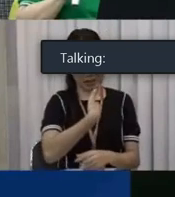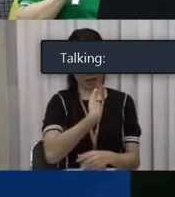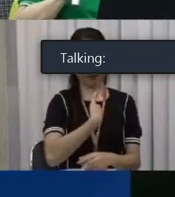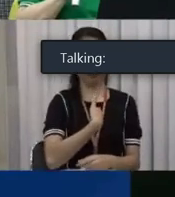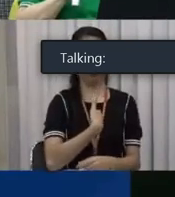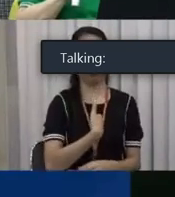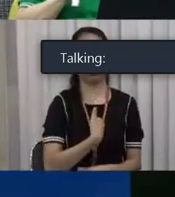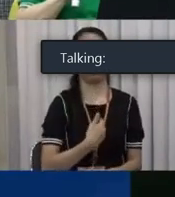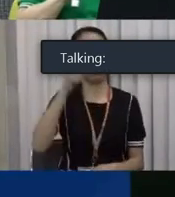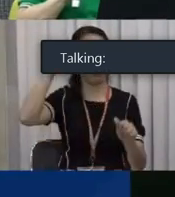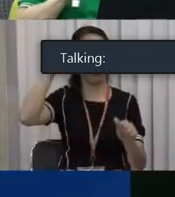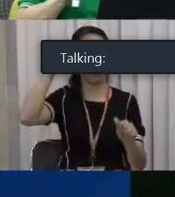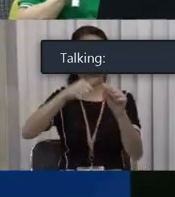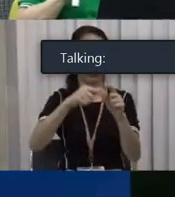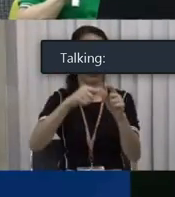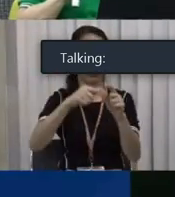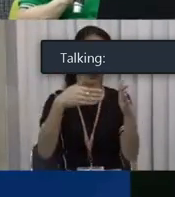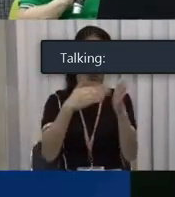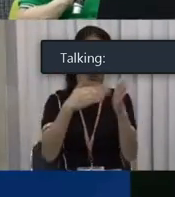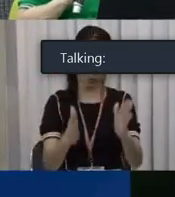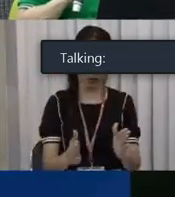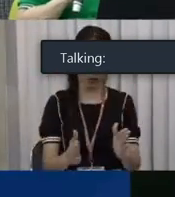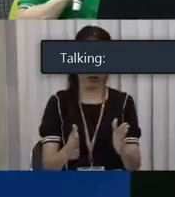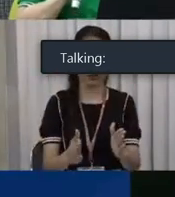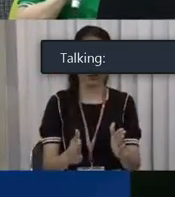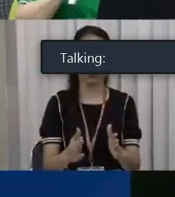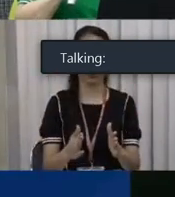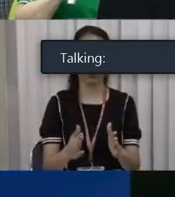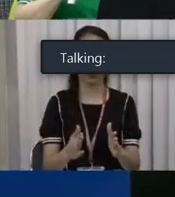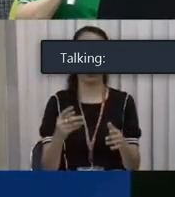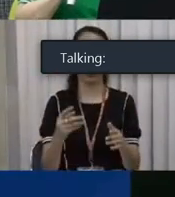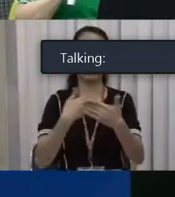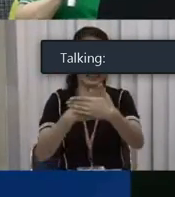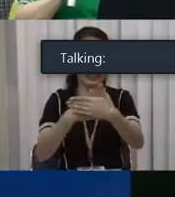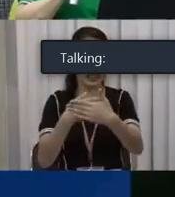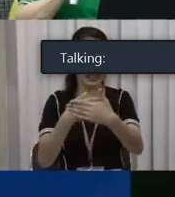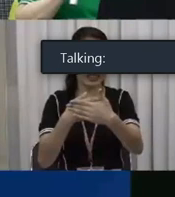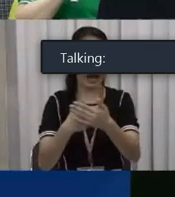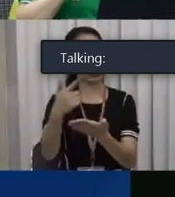tong mga estudyante, hapit na ta mo graduate, nya mga apply na tagtrabaho.